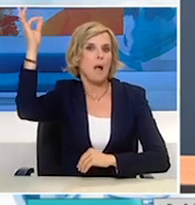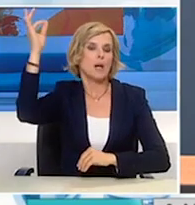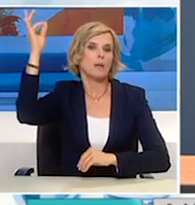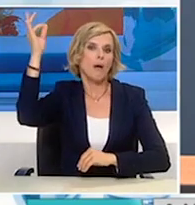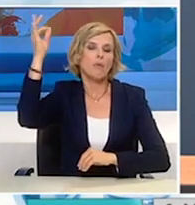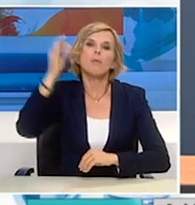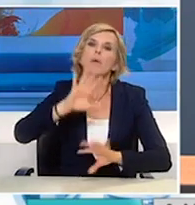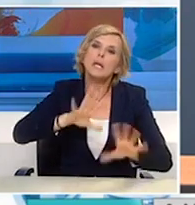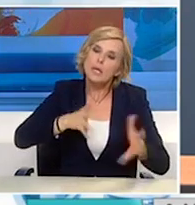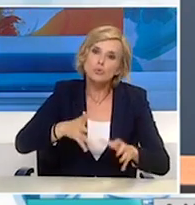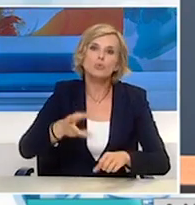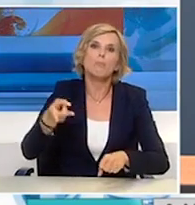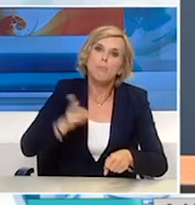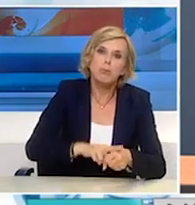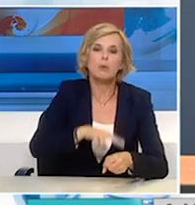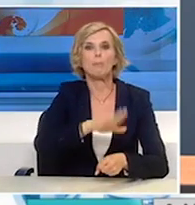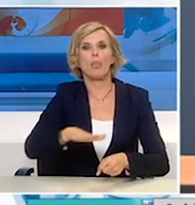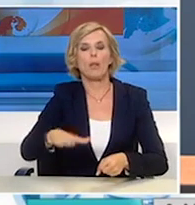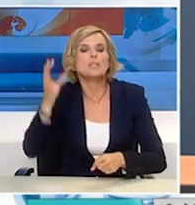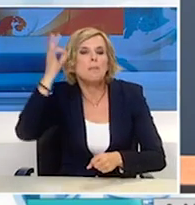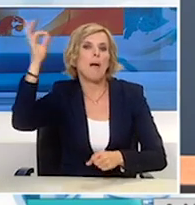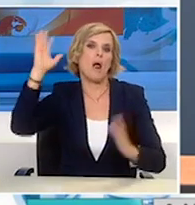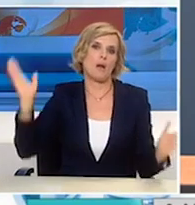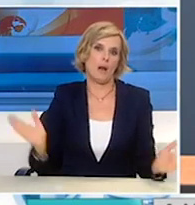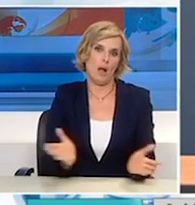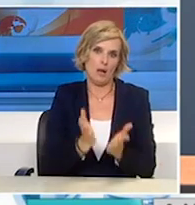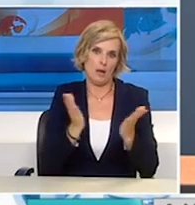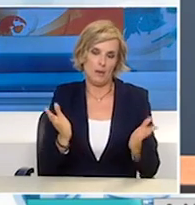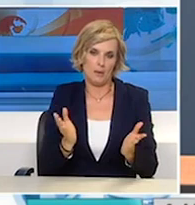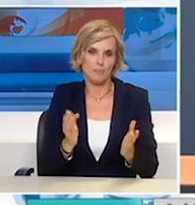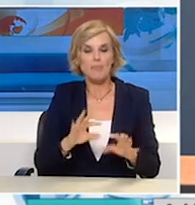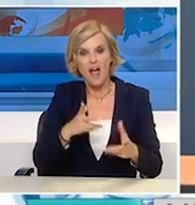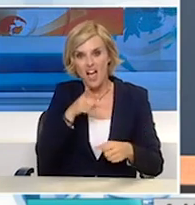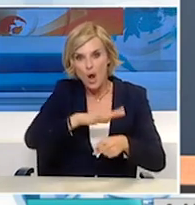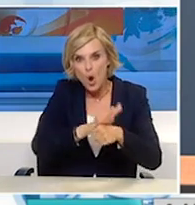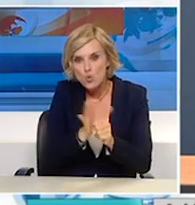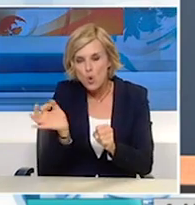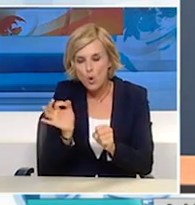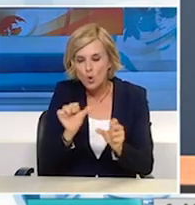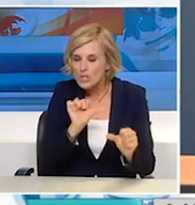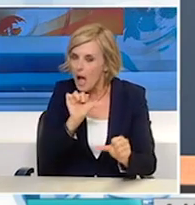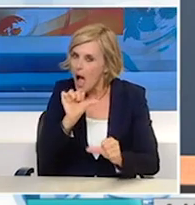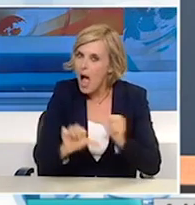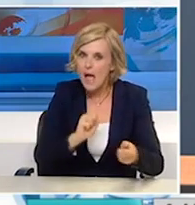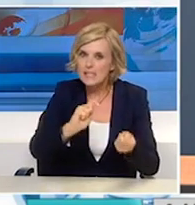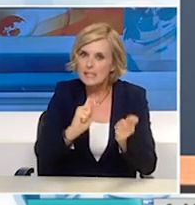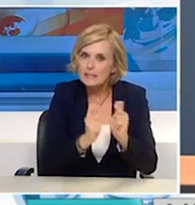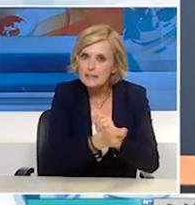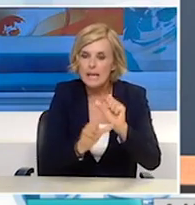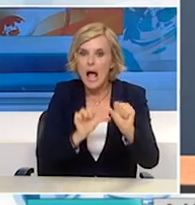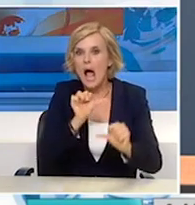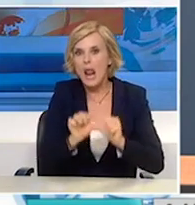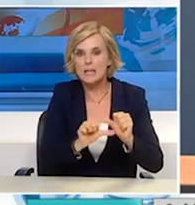συνοδεύονται από σοβαρές επιπλοκές σε παιδιά. Ο ιός αυτός είχε τις ιδιαιτερότητές του. Αντιμετωπίστηκε και αντιμετωπίζεται με ειδικό